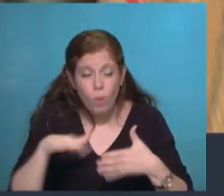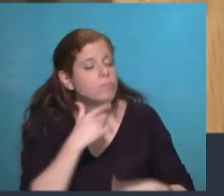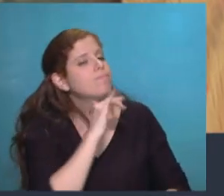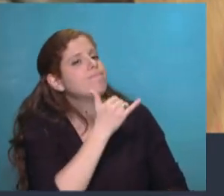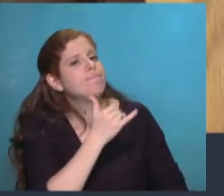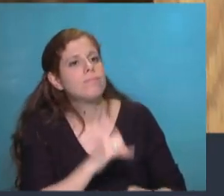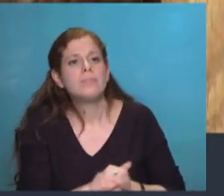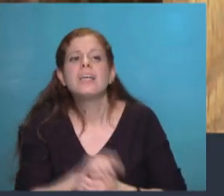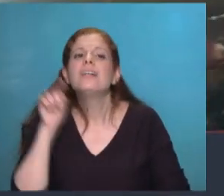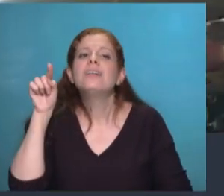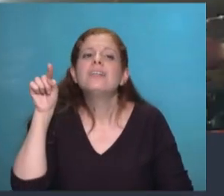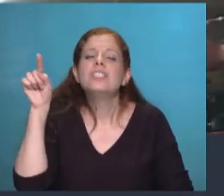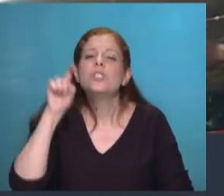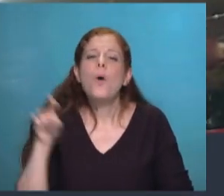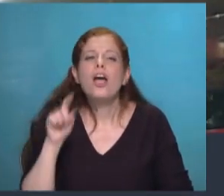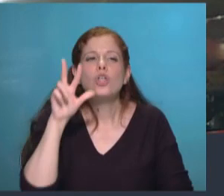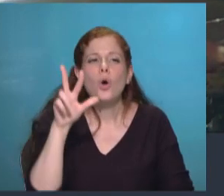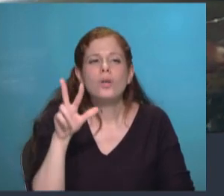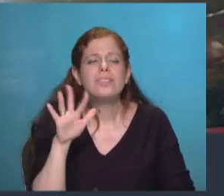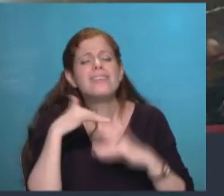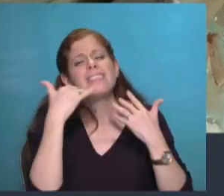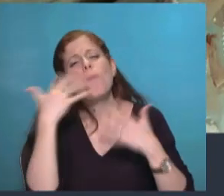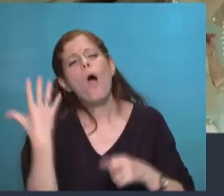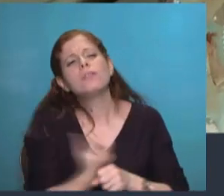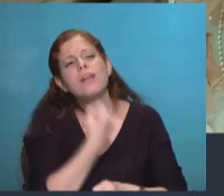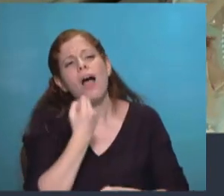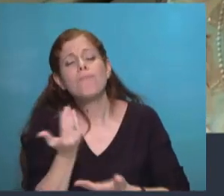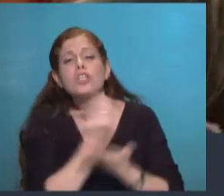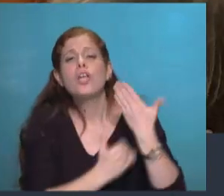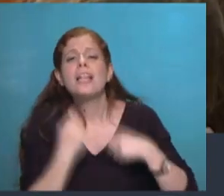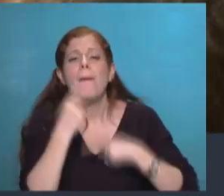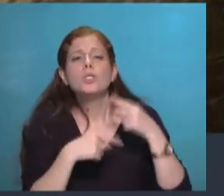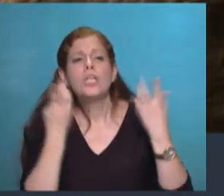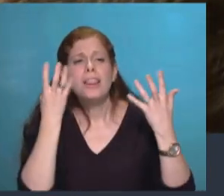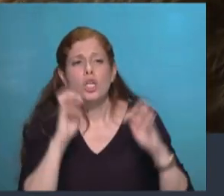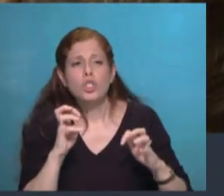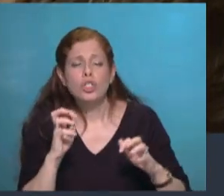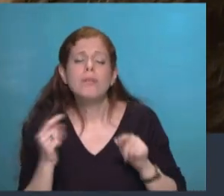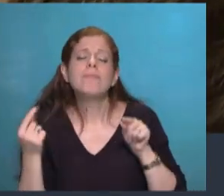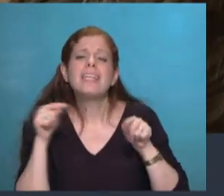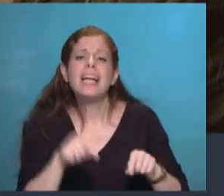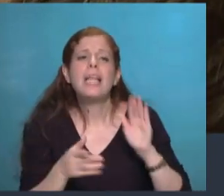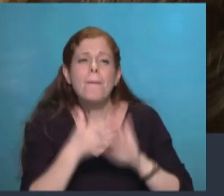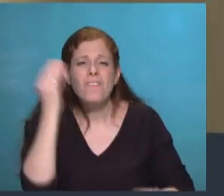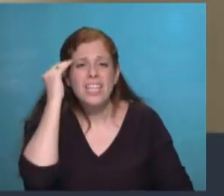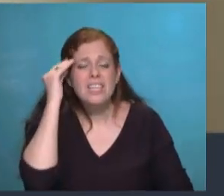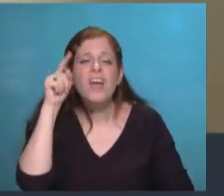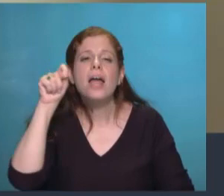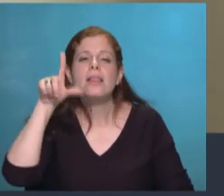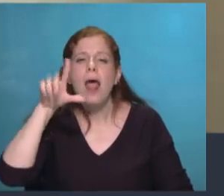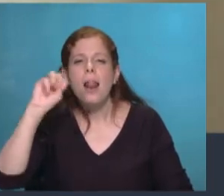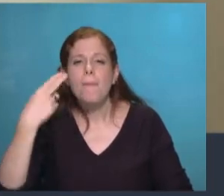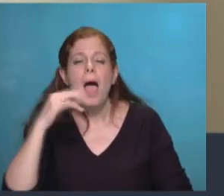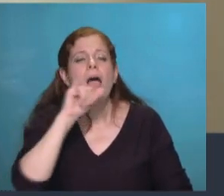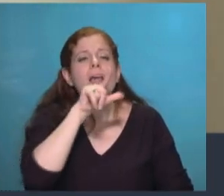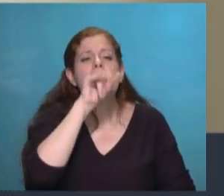זויה צ'רקסקי, סיפור הצלחה. כשעלתה בשנת 90, היא נקליטה בבית הספר תלמיילין, והם עטפו